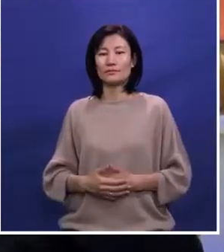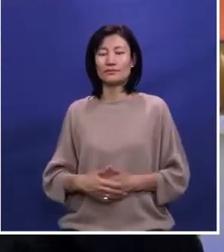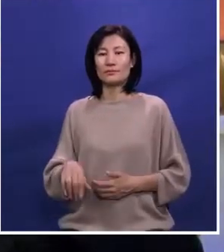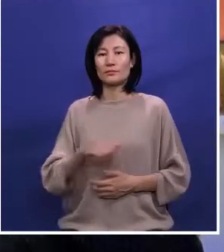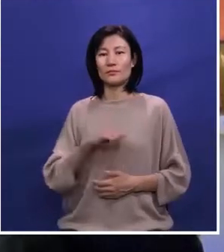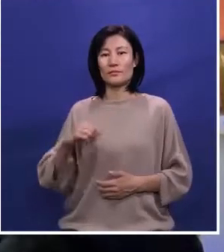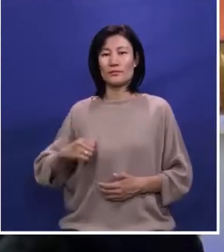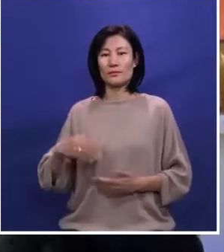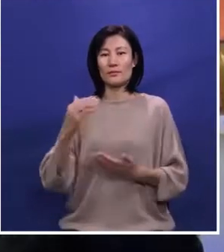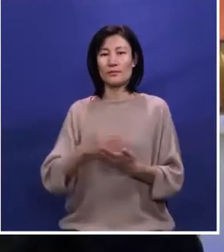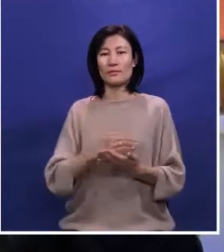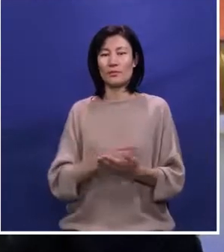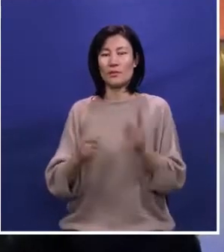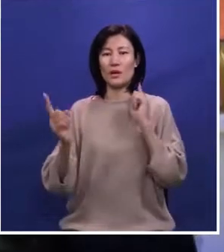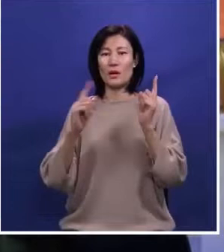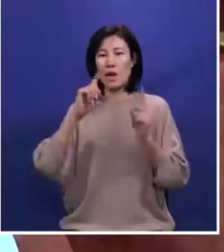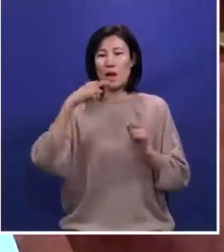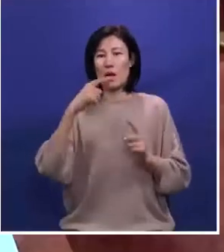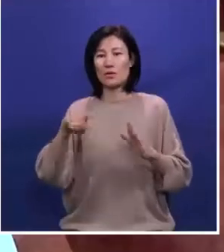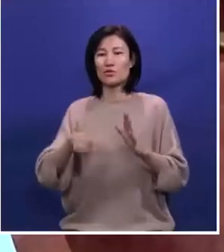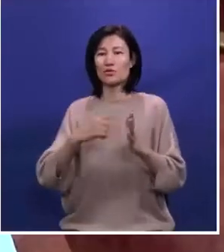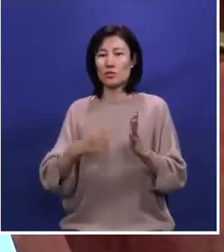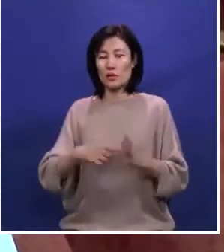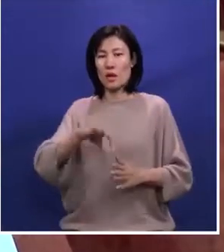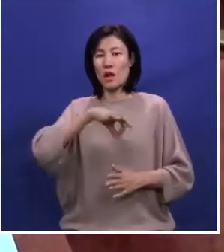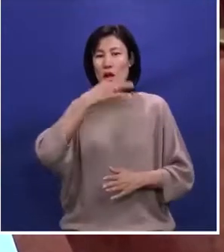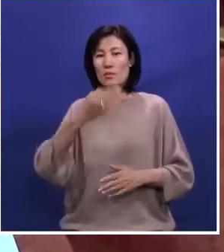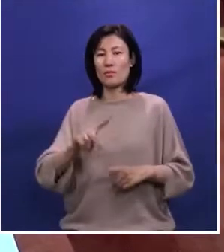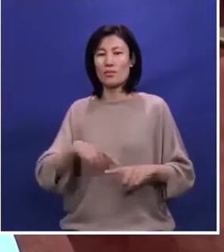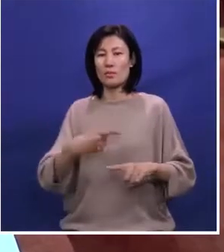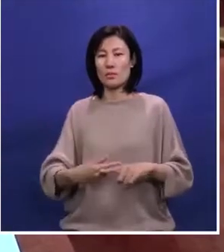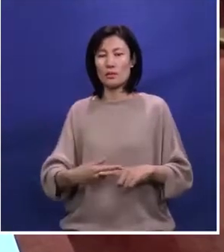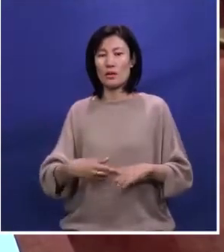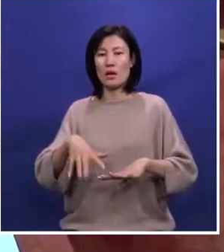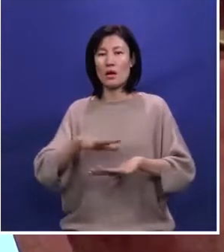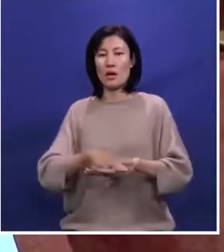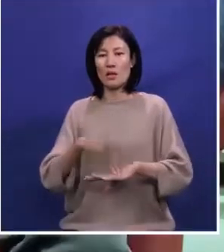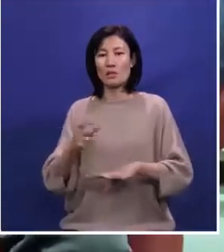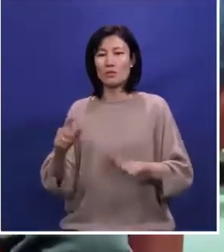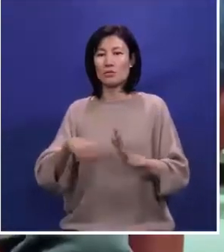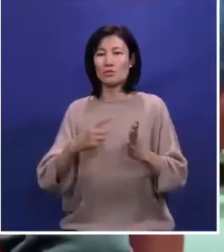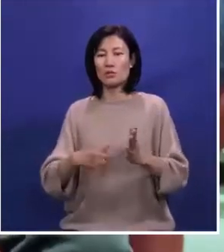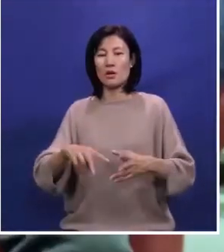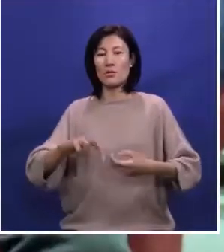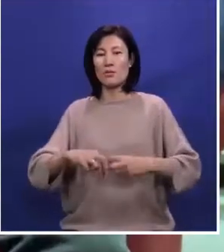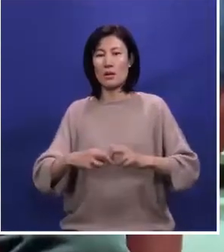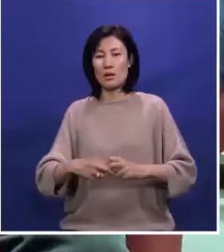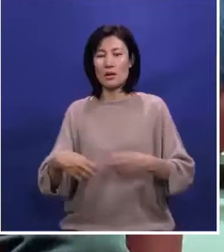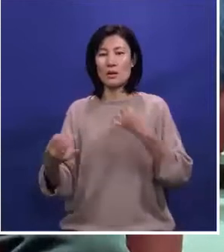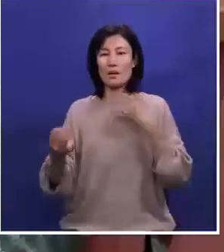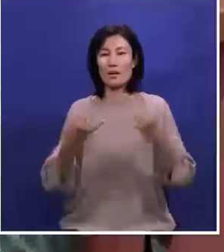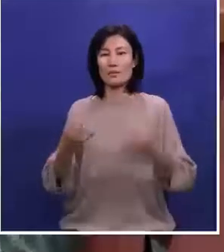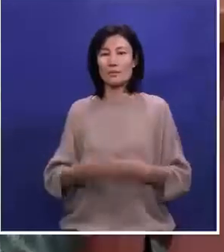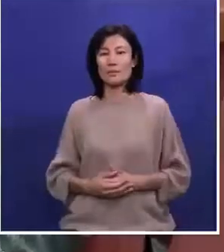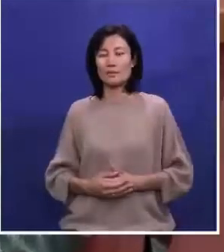өз бағдарламаларын баяндай отырып, қатысты сұрақтарға жауап берді. Бұл орайда халық аузында жүрген көптеген мәселелер талқыға